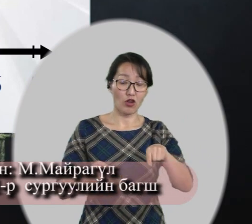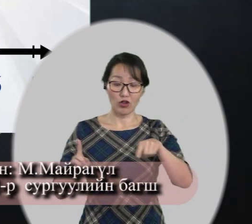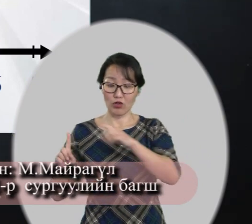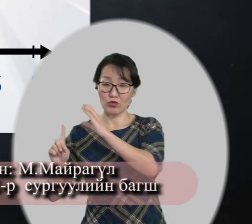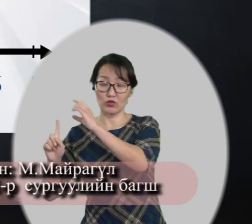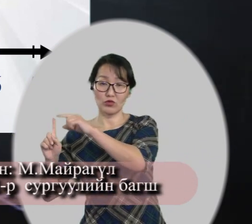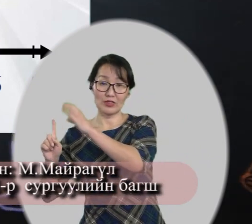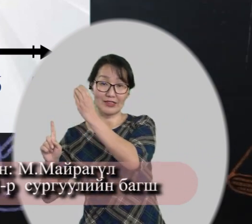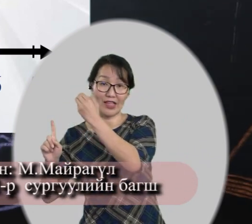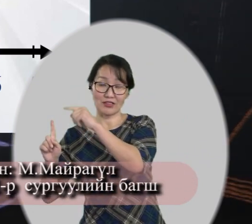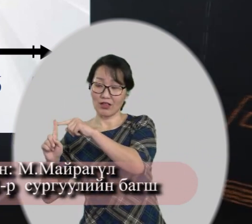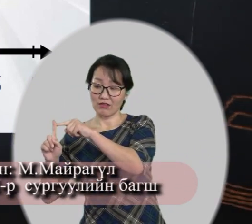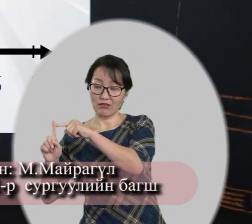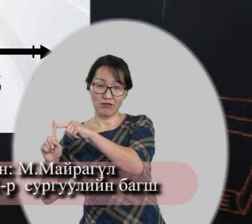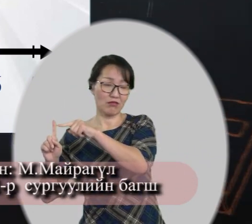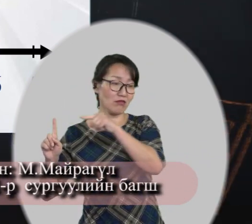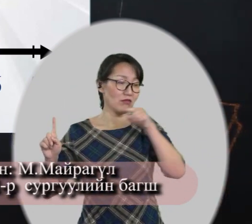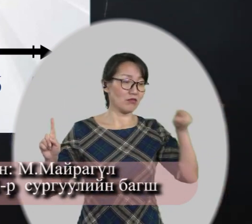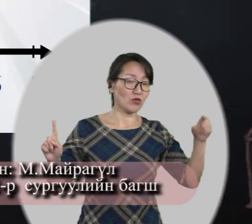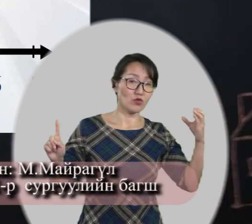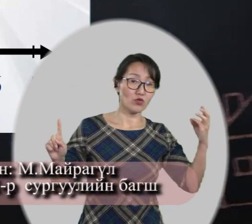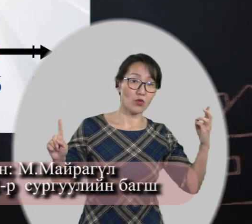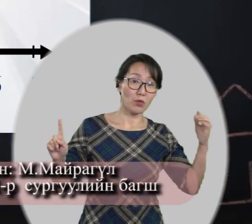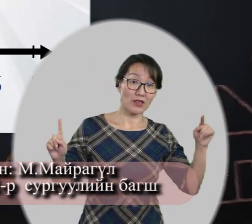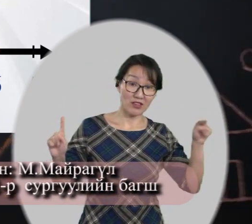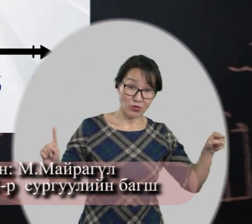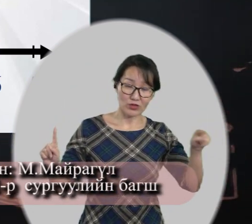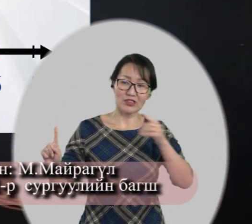Енді сукватрдан сәйшәндіға дейін неше бірлік барын